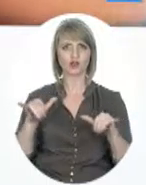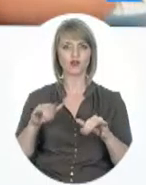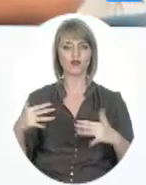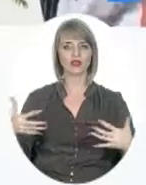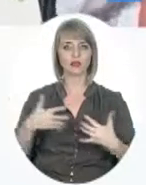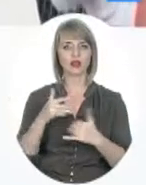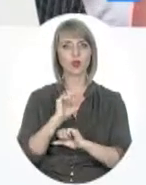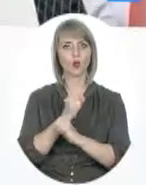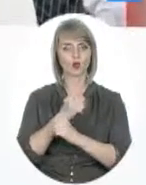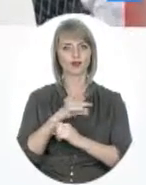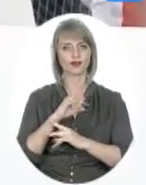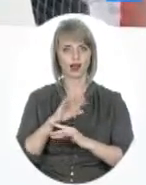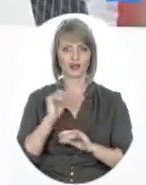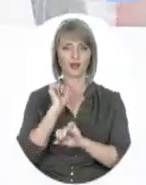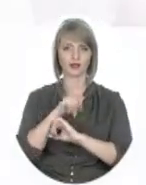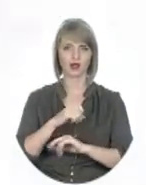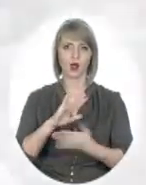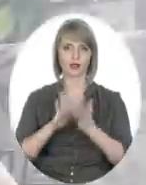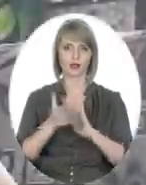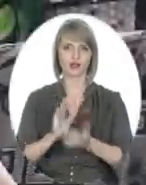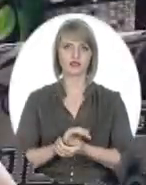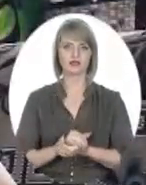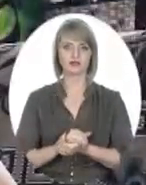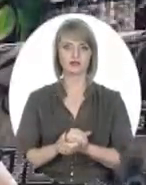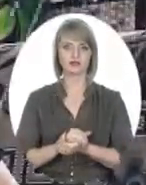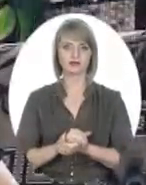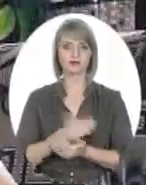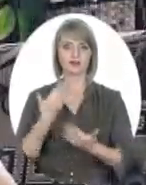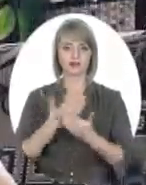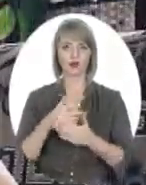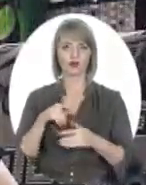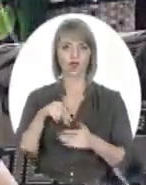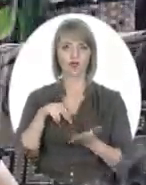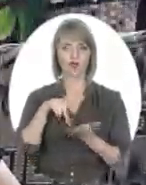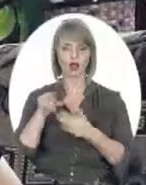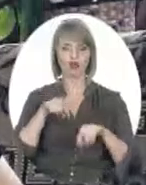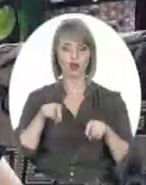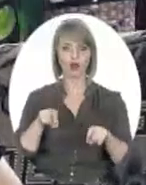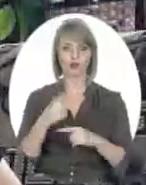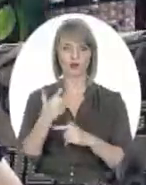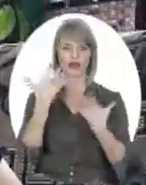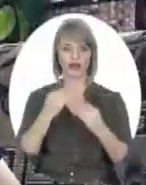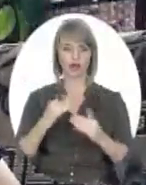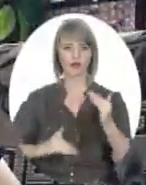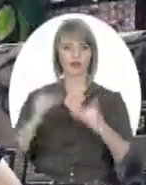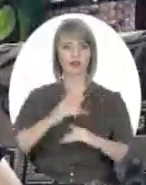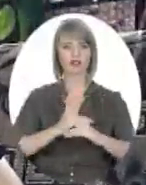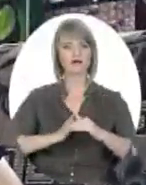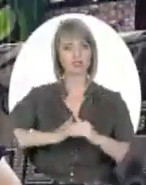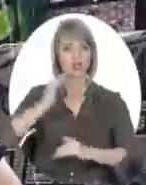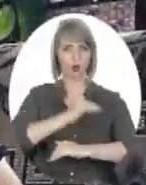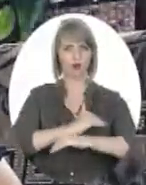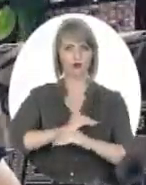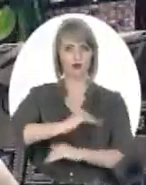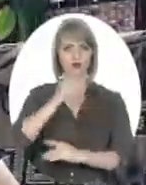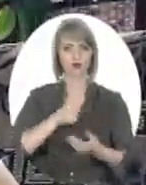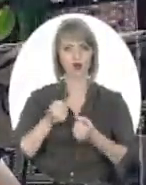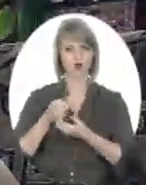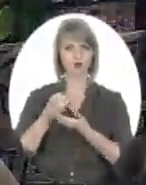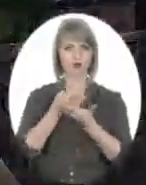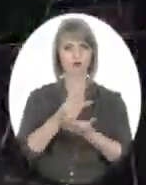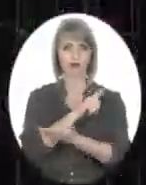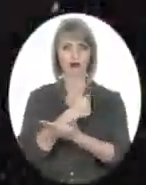она умудрилась победить обстоятельства. Вот я хожу, бегаю, все. Тут в 3 дня поднимается высокая температура, меня увозят в больницу. В